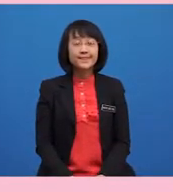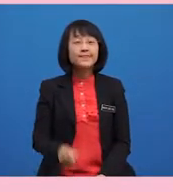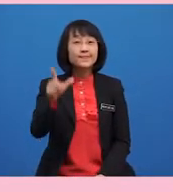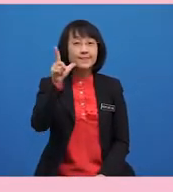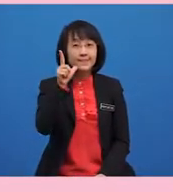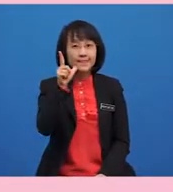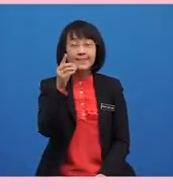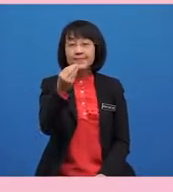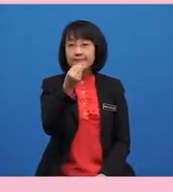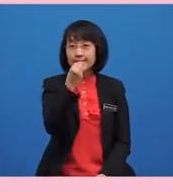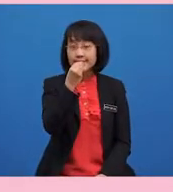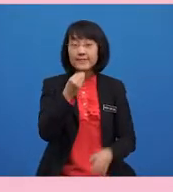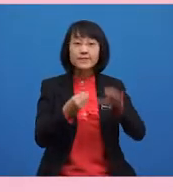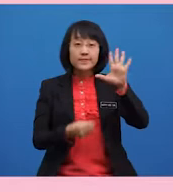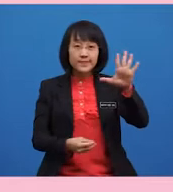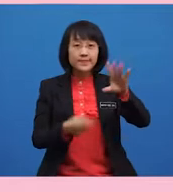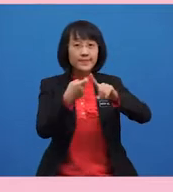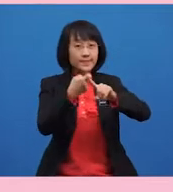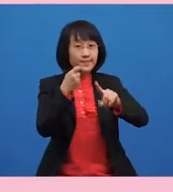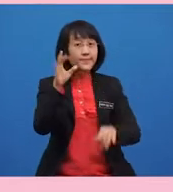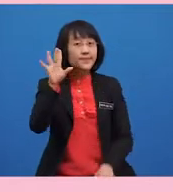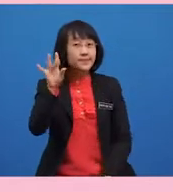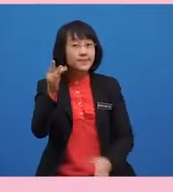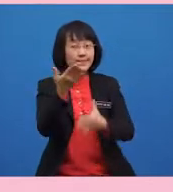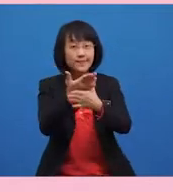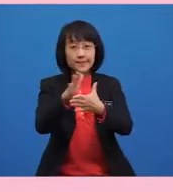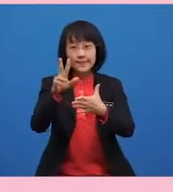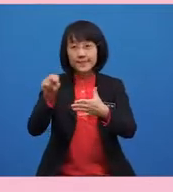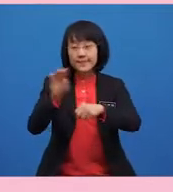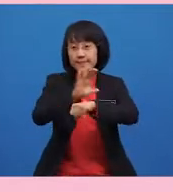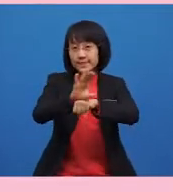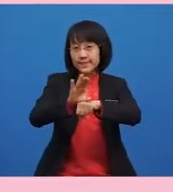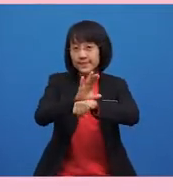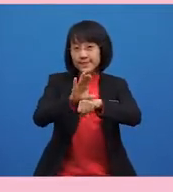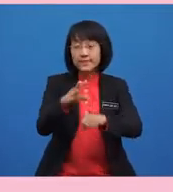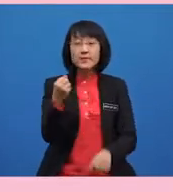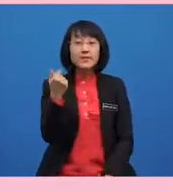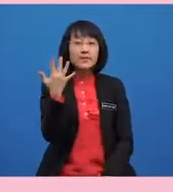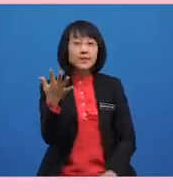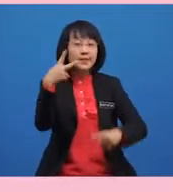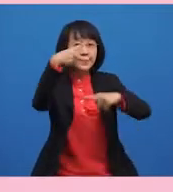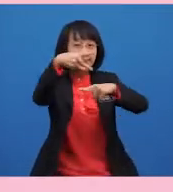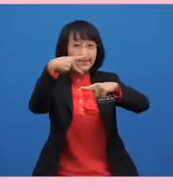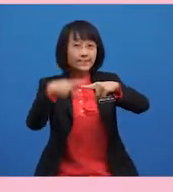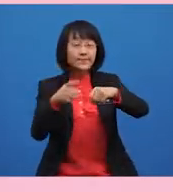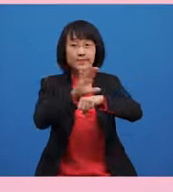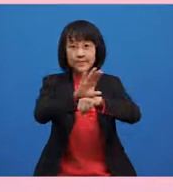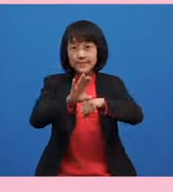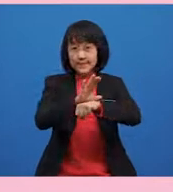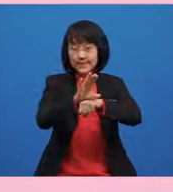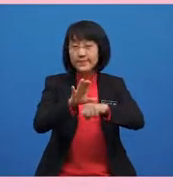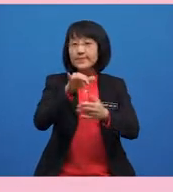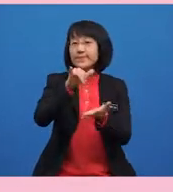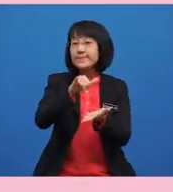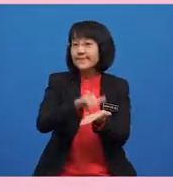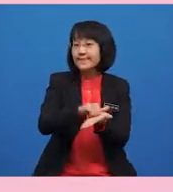Laina makan 5 daripada 8 bahagian coklat. Berapakah pecahan coklat